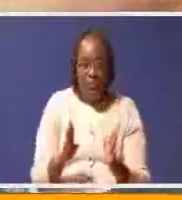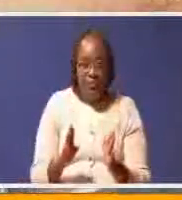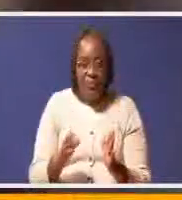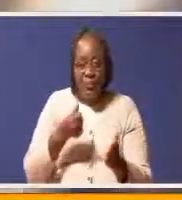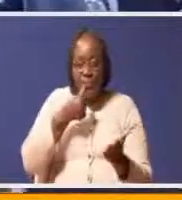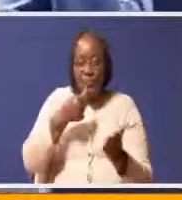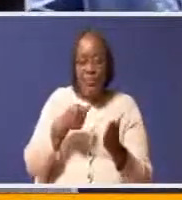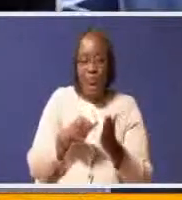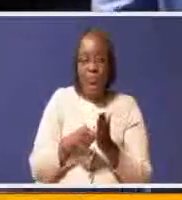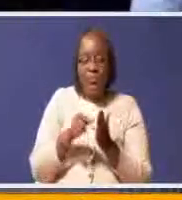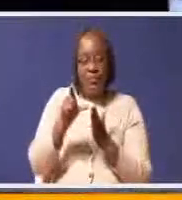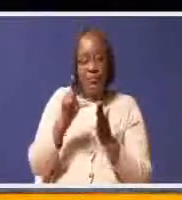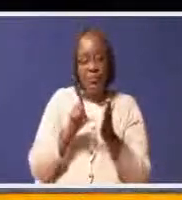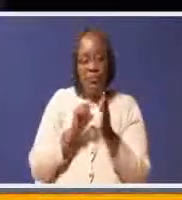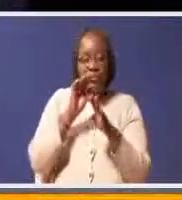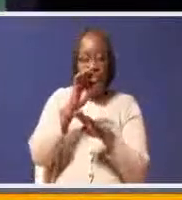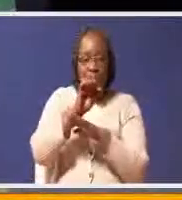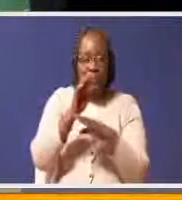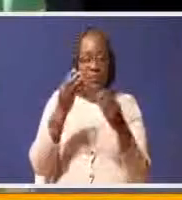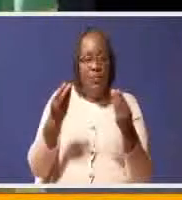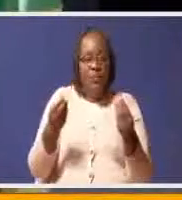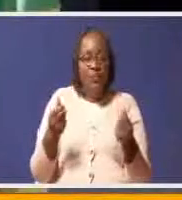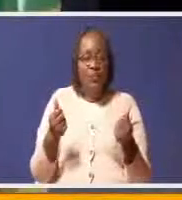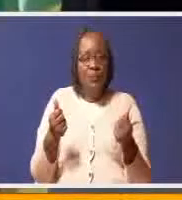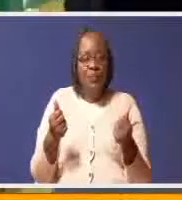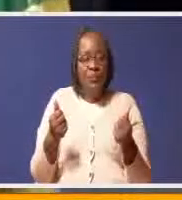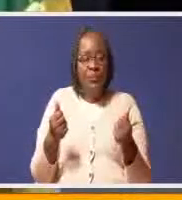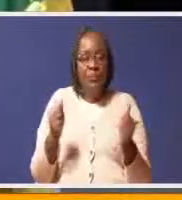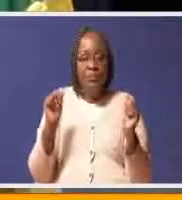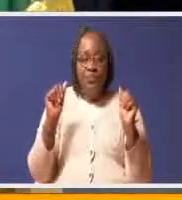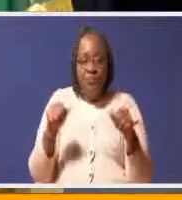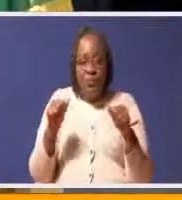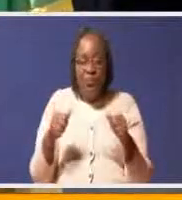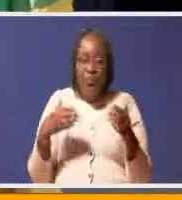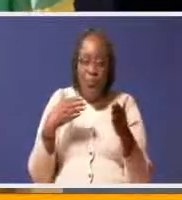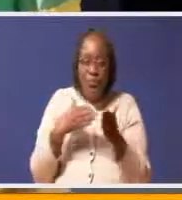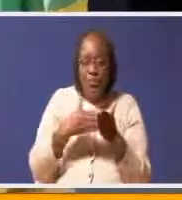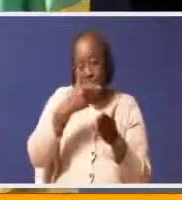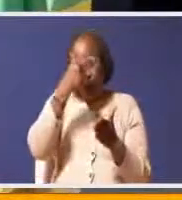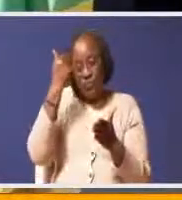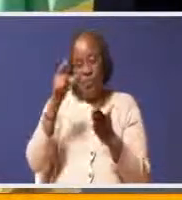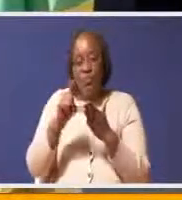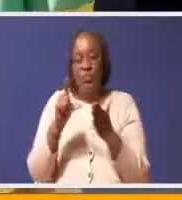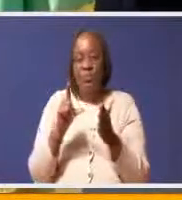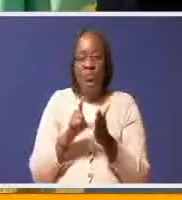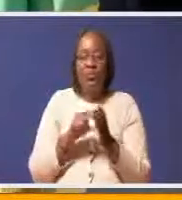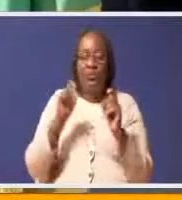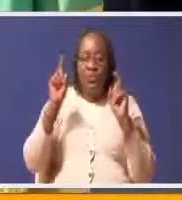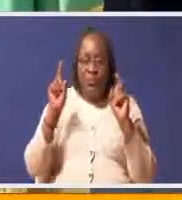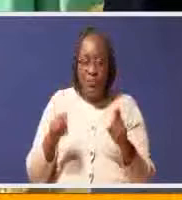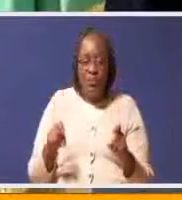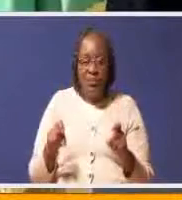kila Baruga ya kiwadho kuiti ambesa iji Ntubrabu kuonekana bukari ngaiga no ntugote wadho buku gati no mwanka